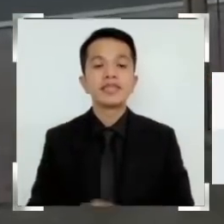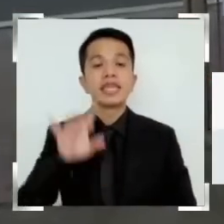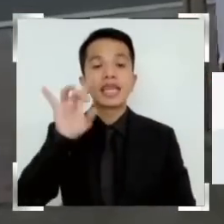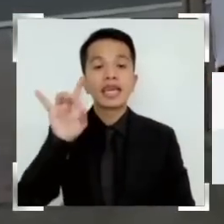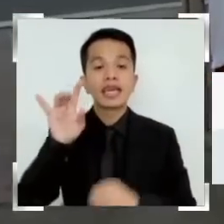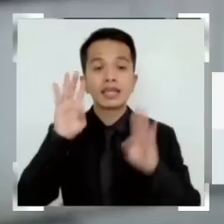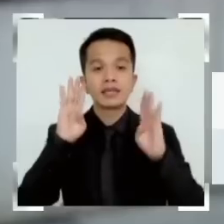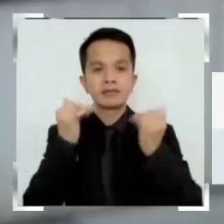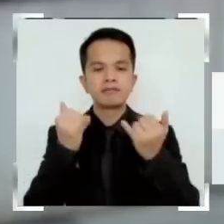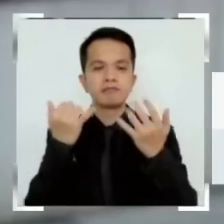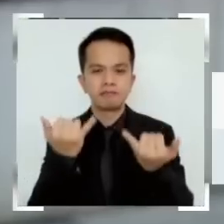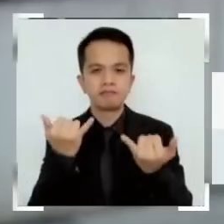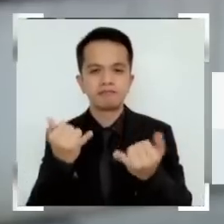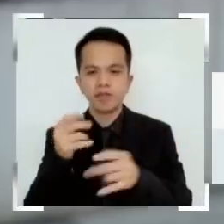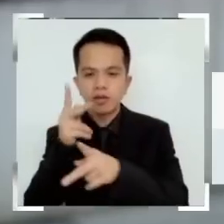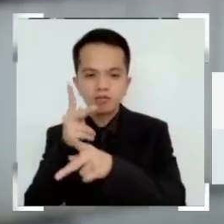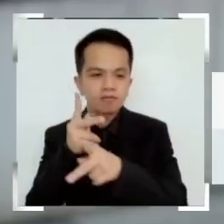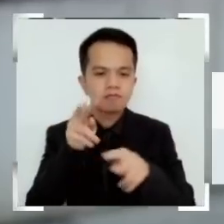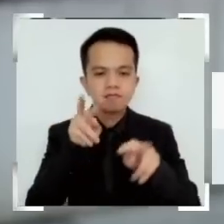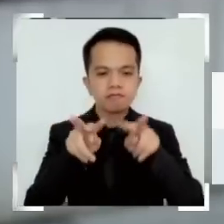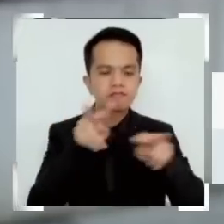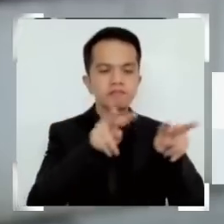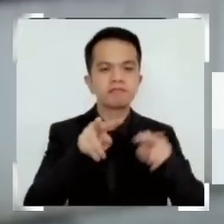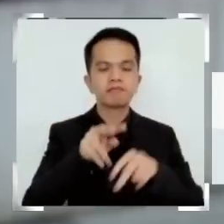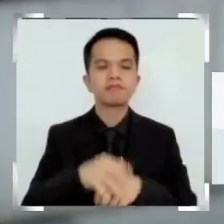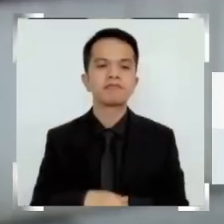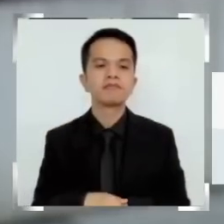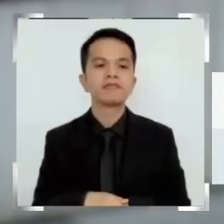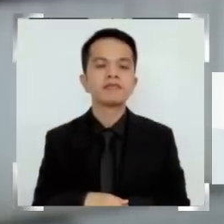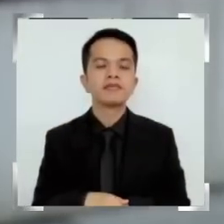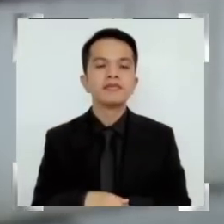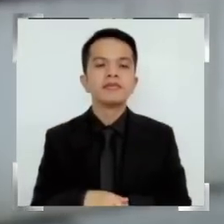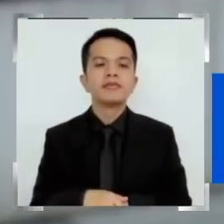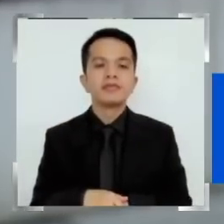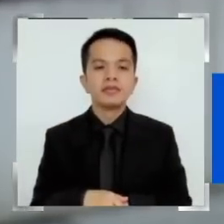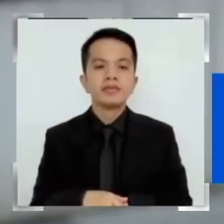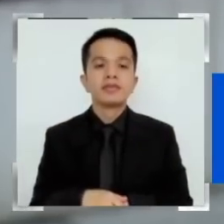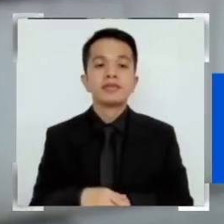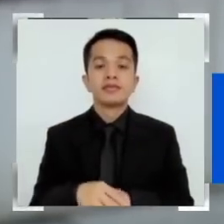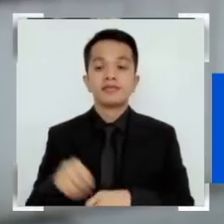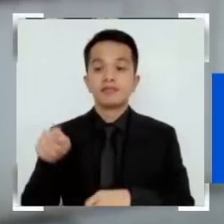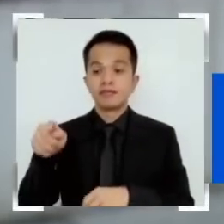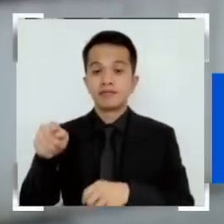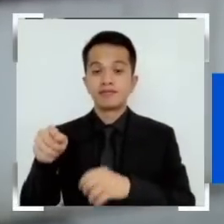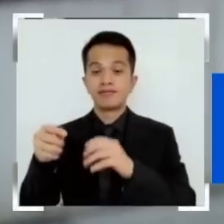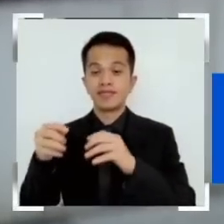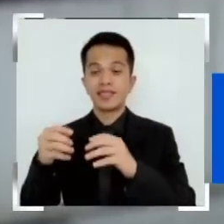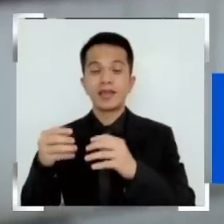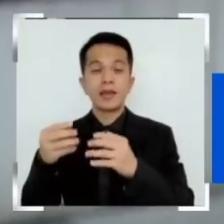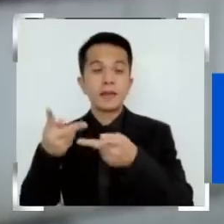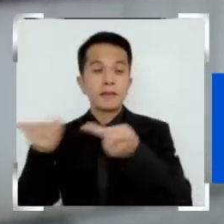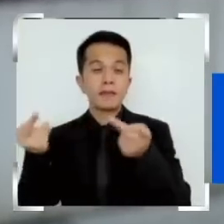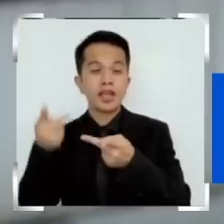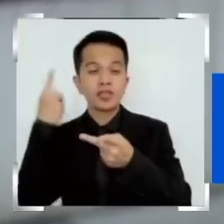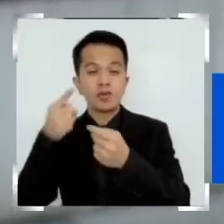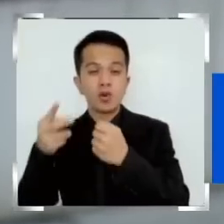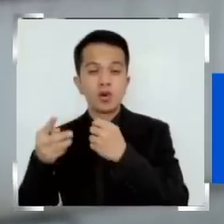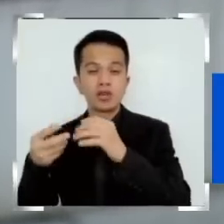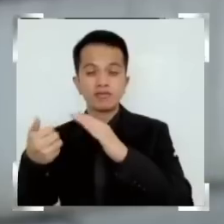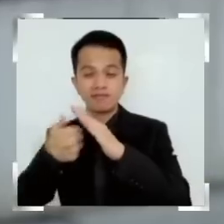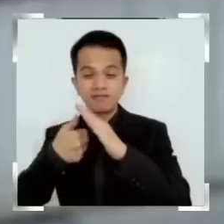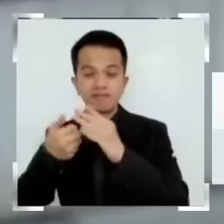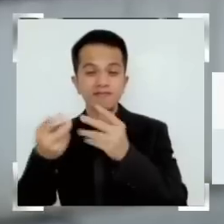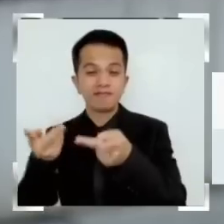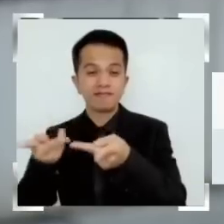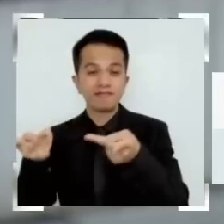binabantayan ng Marikina. Yung evacuation centers po, yun yung pinakaunang inasikaso, yun yung pinakaunang binuksan. Lahat po nung